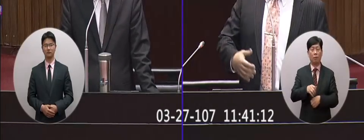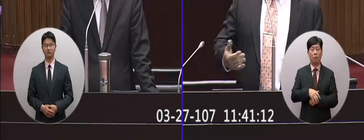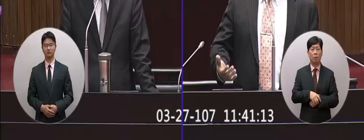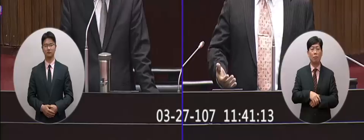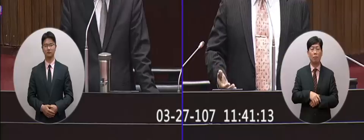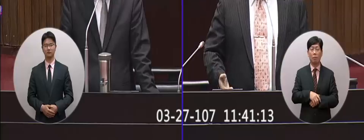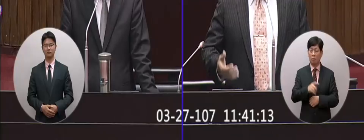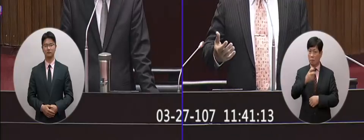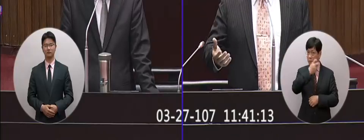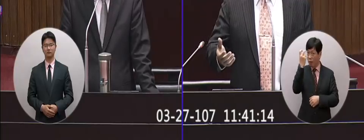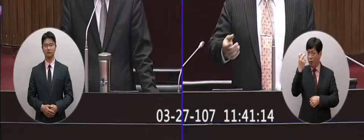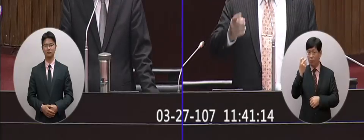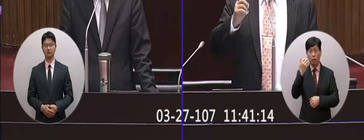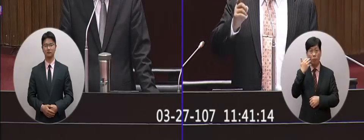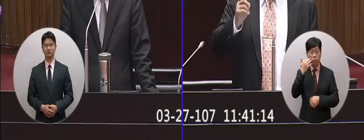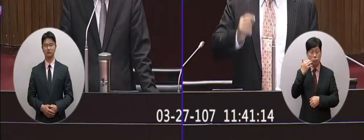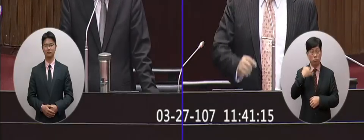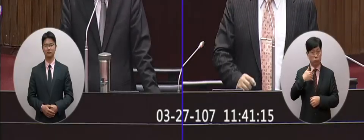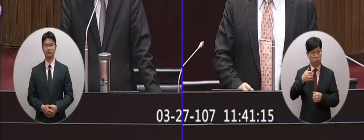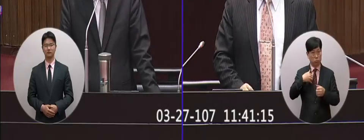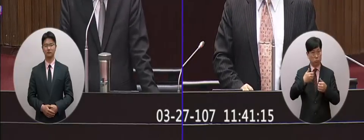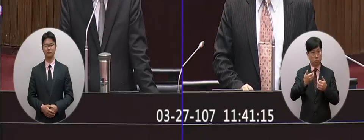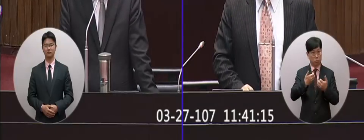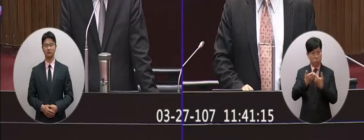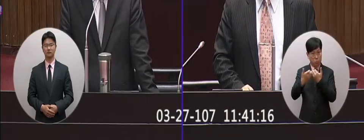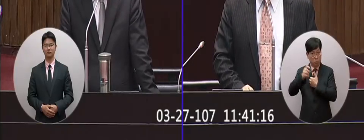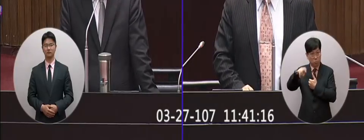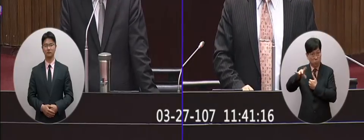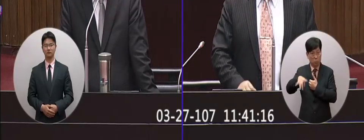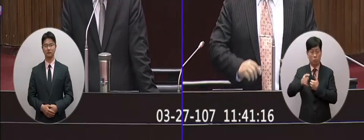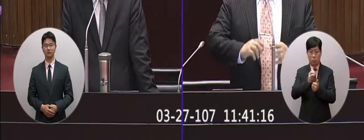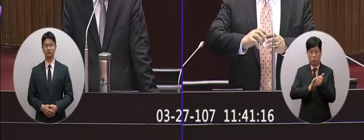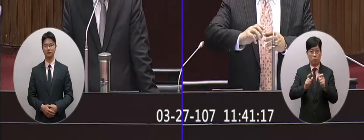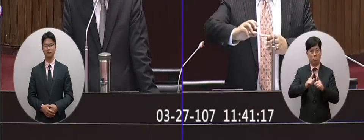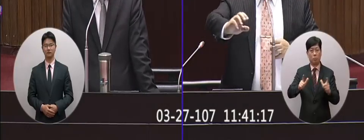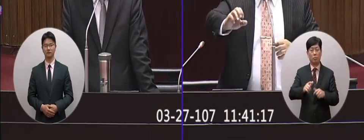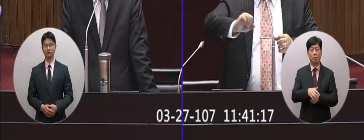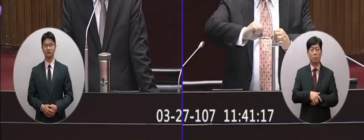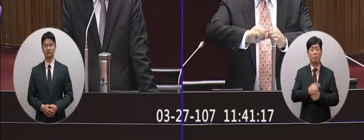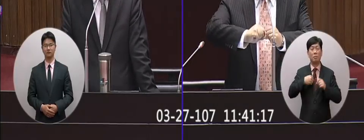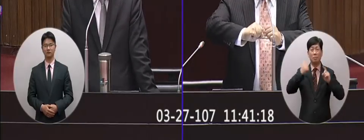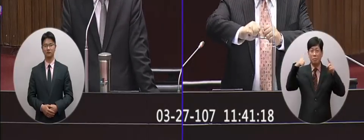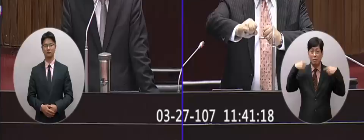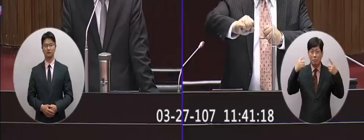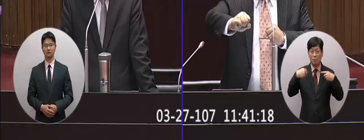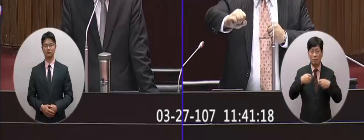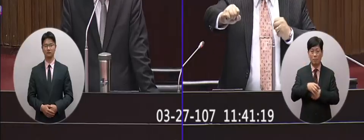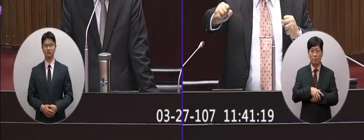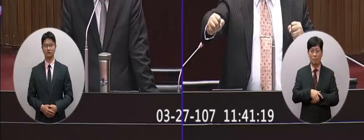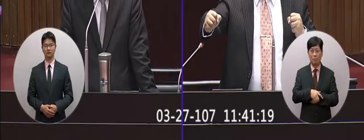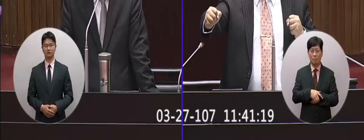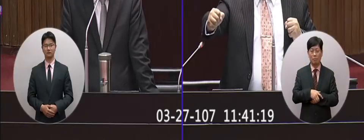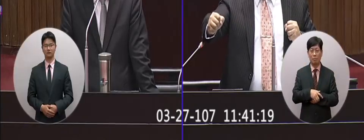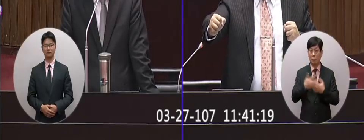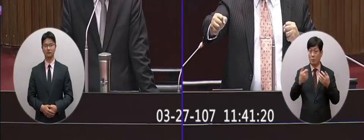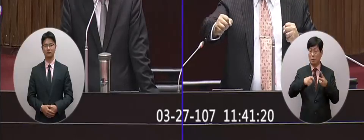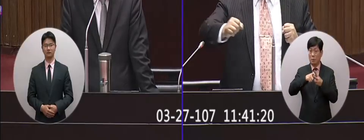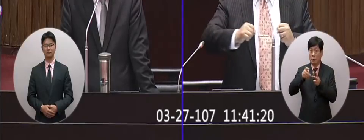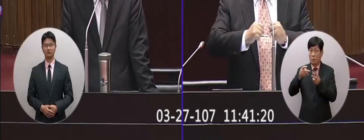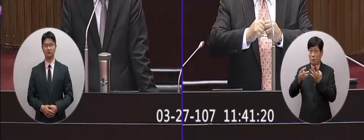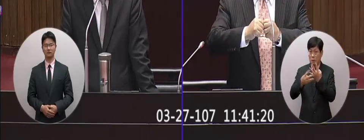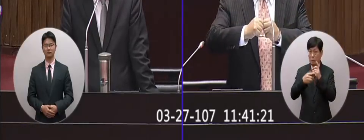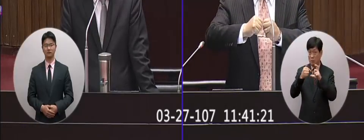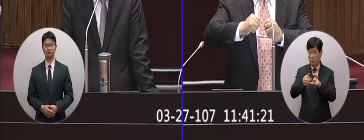情况我们就发现说区位因素影响了非常重要的一个因素，所以我们常常这个我们的很多的工业